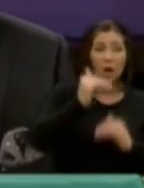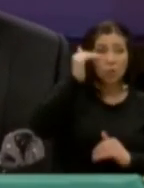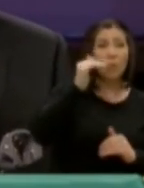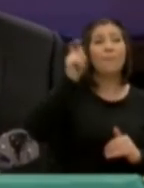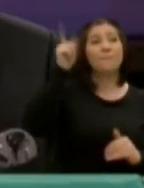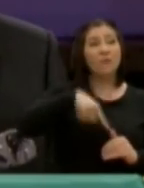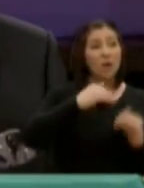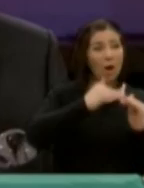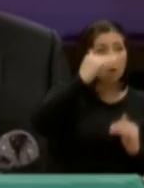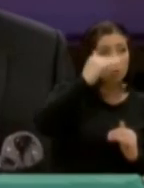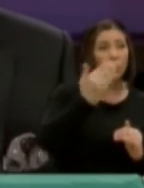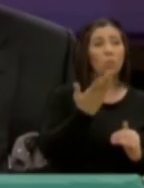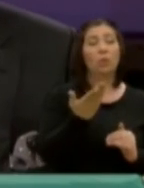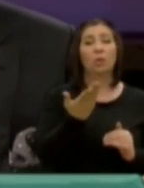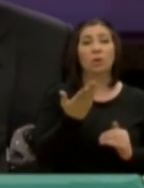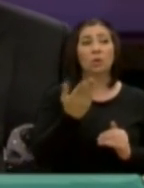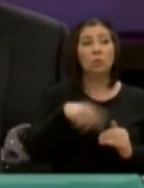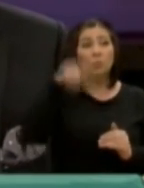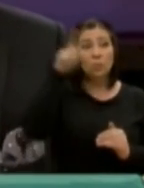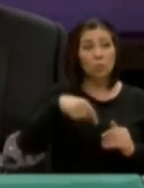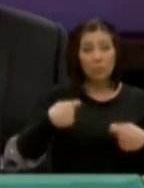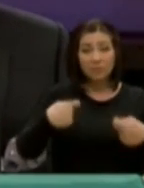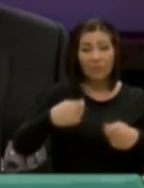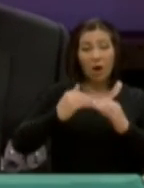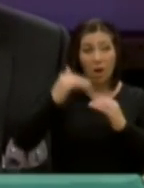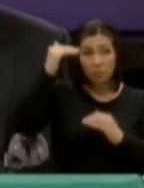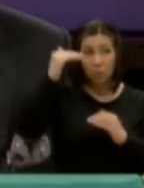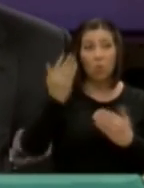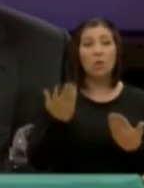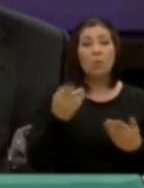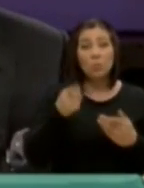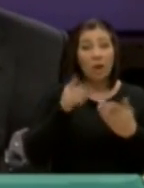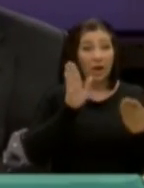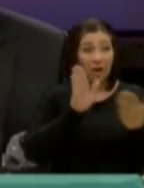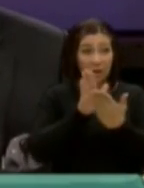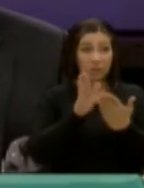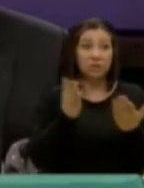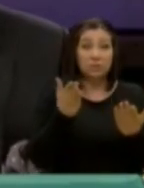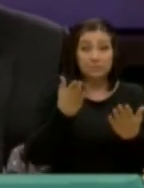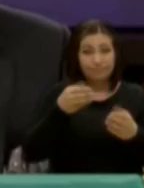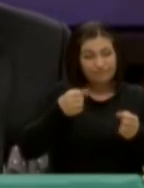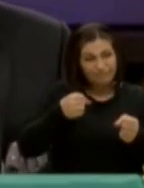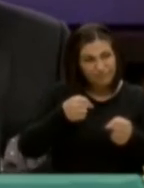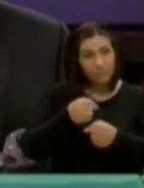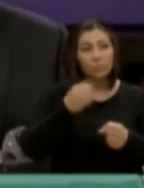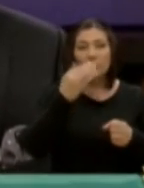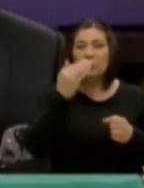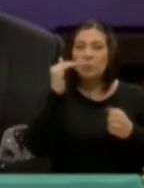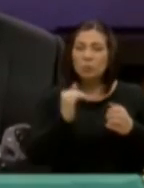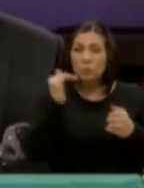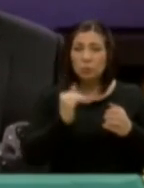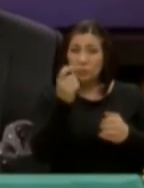vergiler artıyor, günlük giderlerimiz artıyor her şeyden önce. Bunlara karşı dayanabilmek, uygun fiyatlarla da